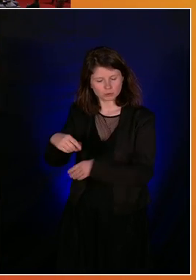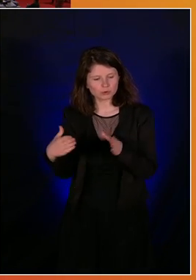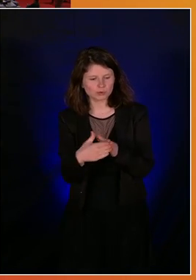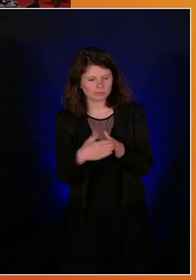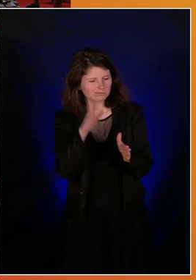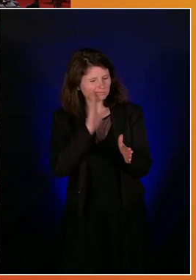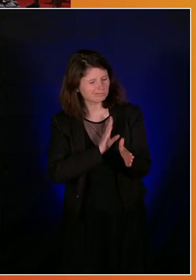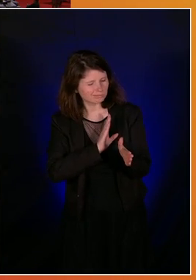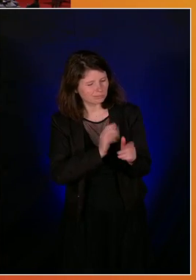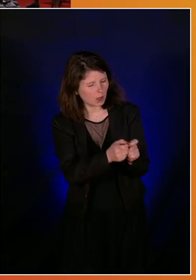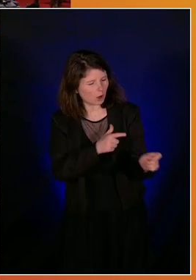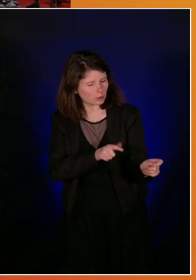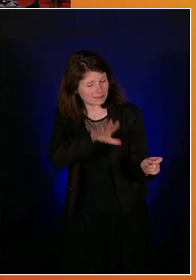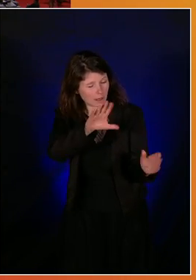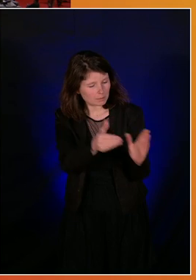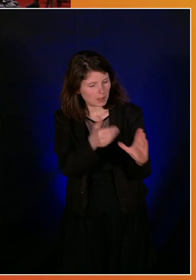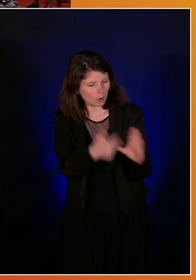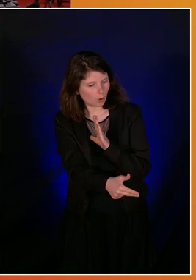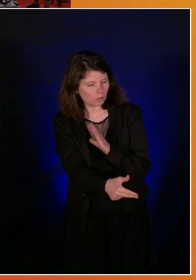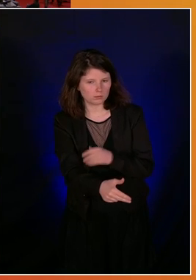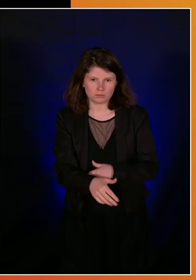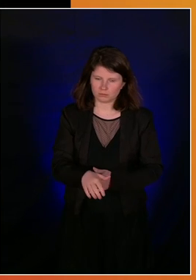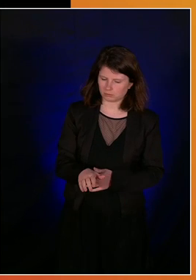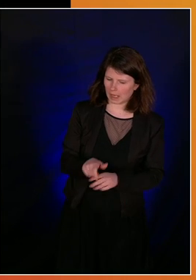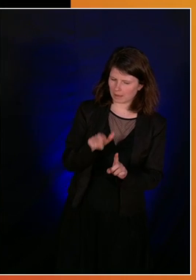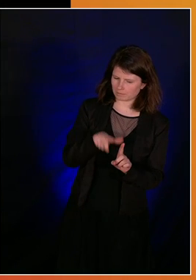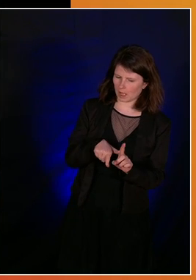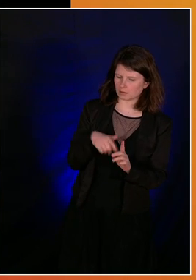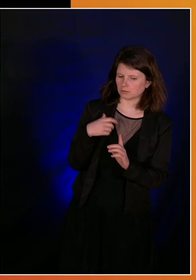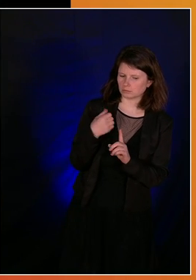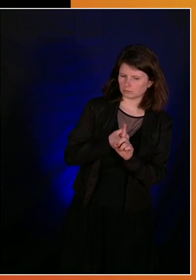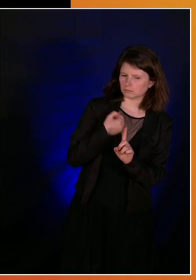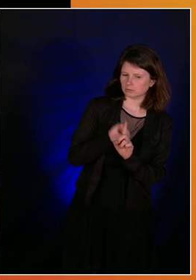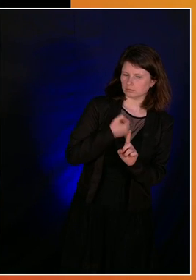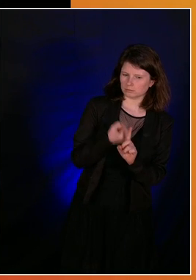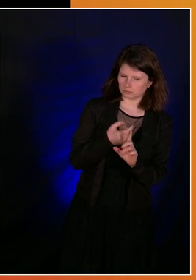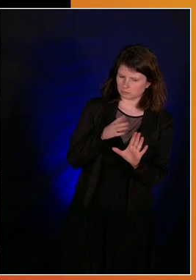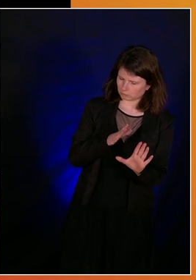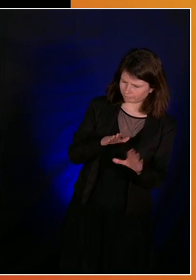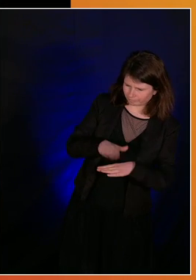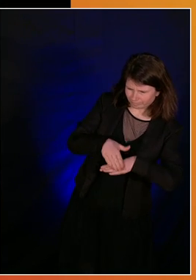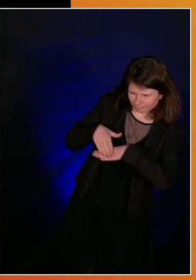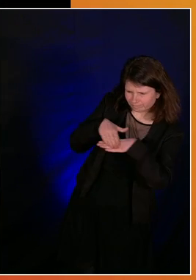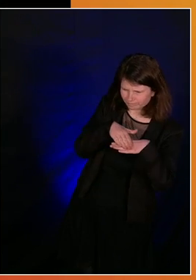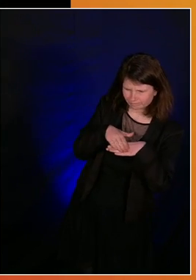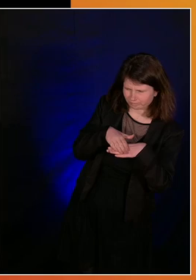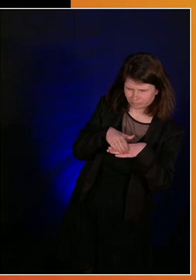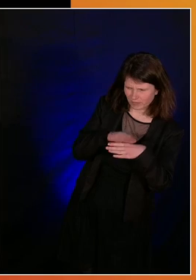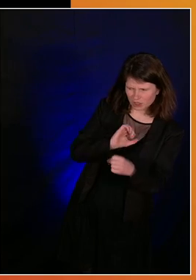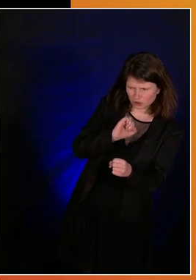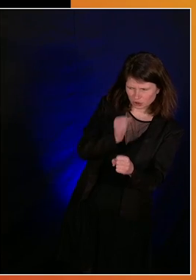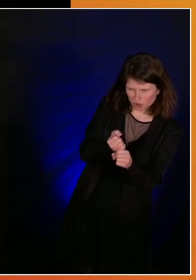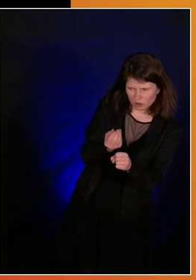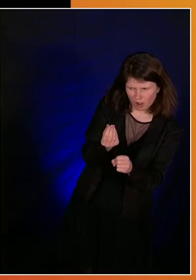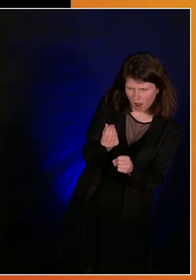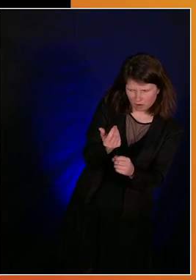la militante CGT de Monoprix est intervenue pour rappeler que les sanctions pécuniaères sont interdites et petit à petit elle a compris la situation de